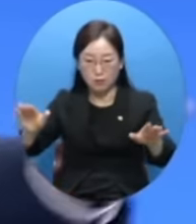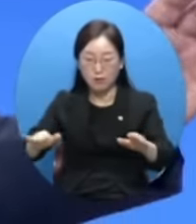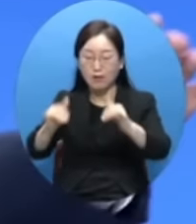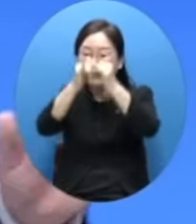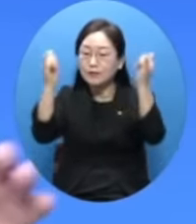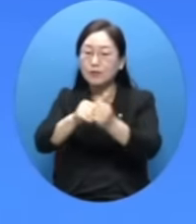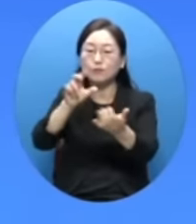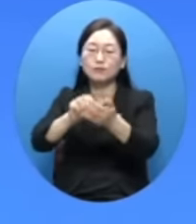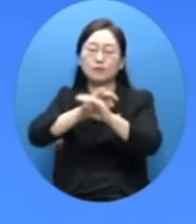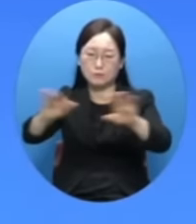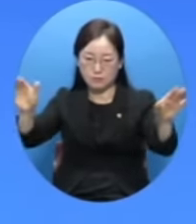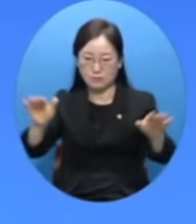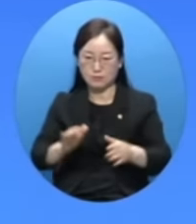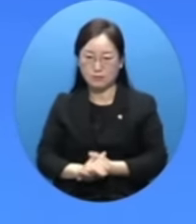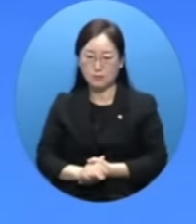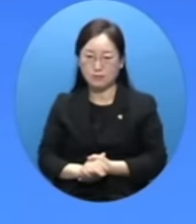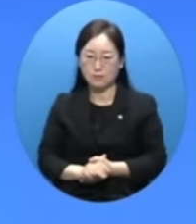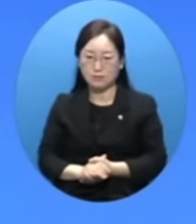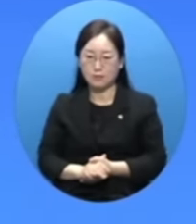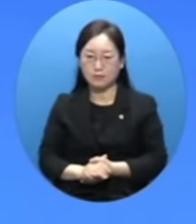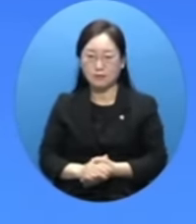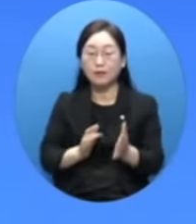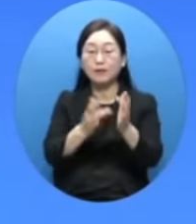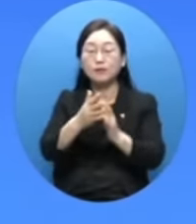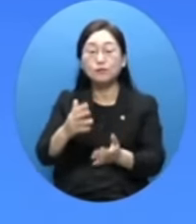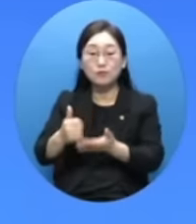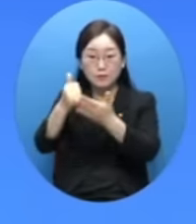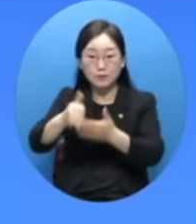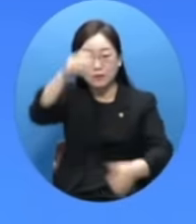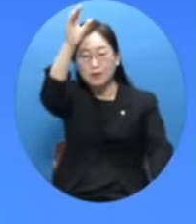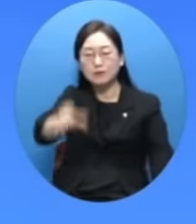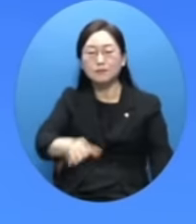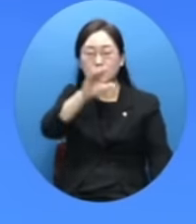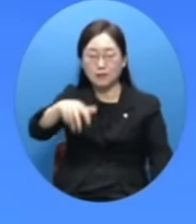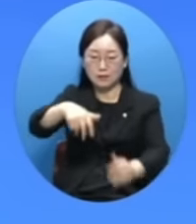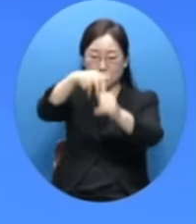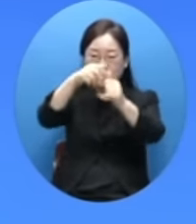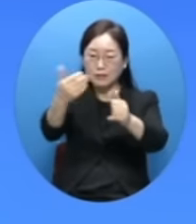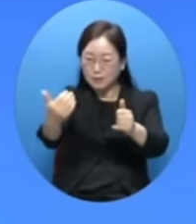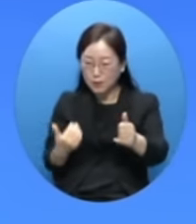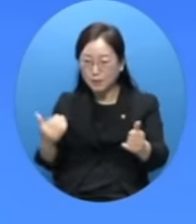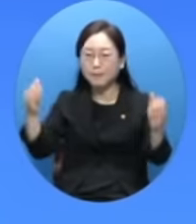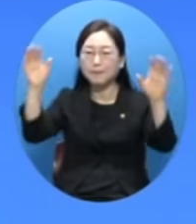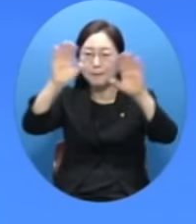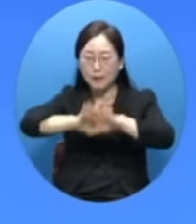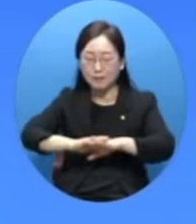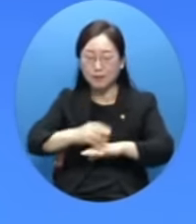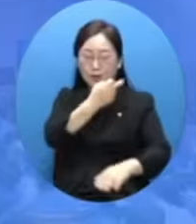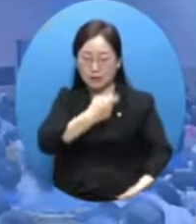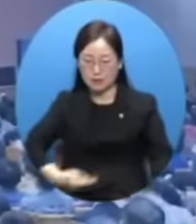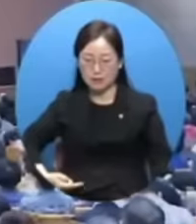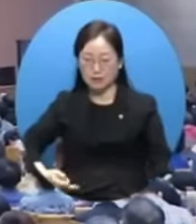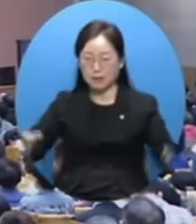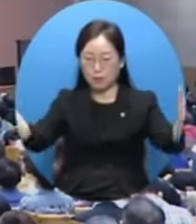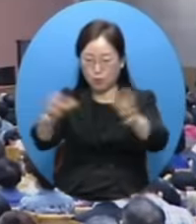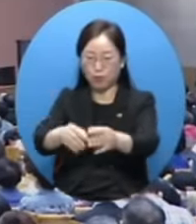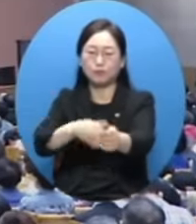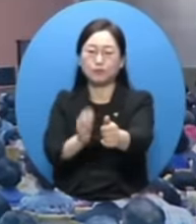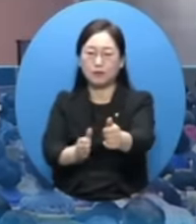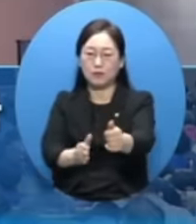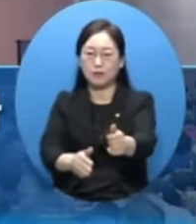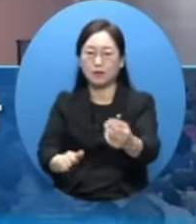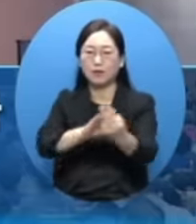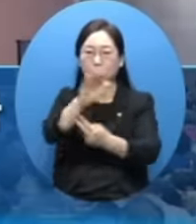문제가 해결되는 것입니다. 예수님께서 십자가 달리시기 전날 밤에 제자들에게 부탁하신 말씀입니다.